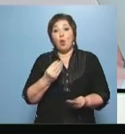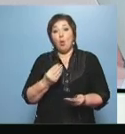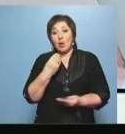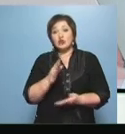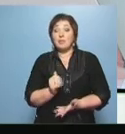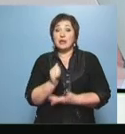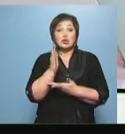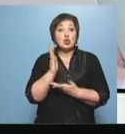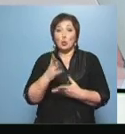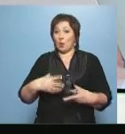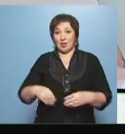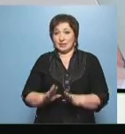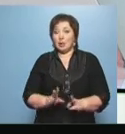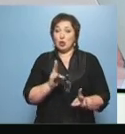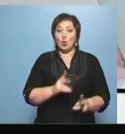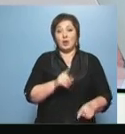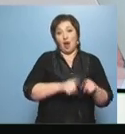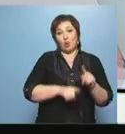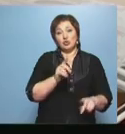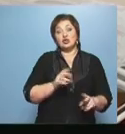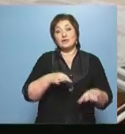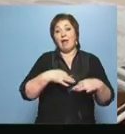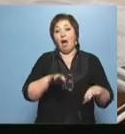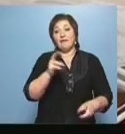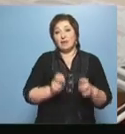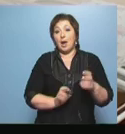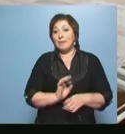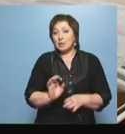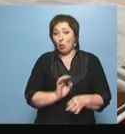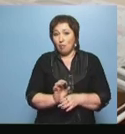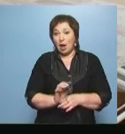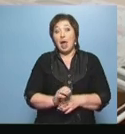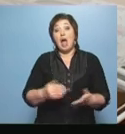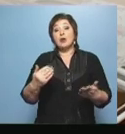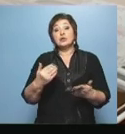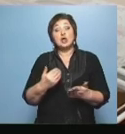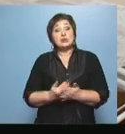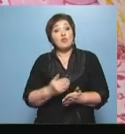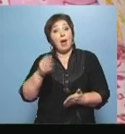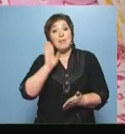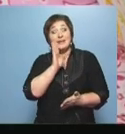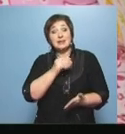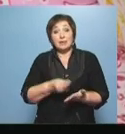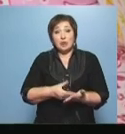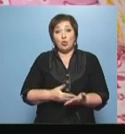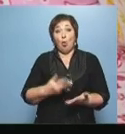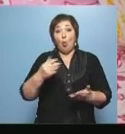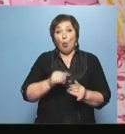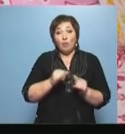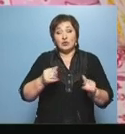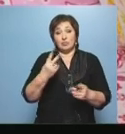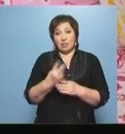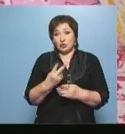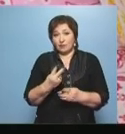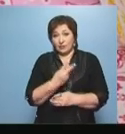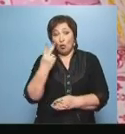для семей, но и для отечественного автопрома. К слову, материнский капитал за 8 лет увеличился почти вдвое.